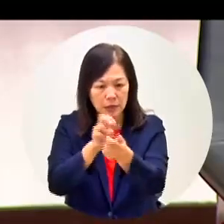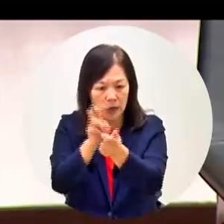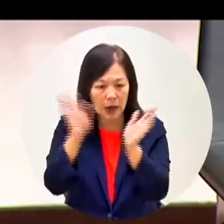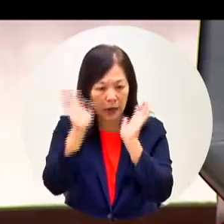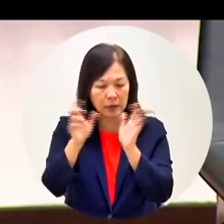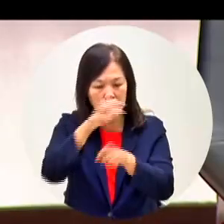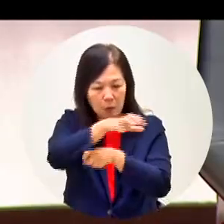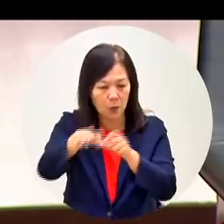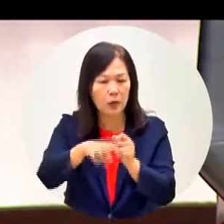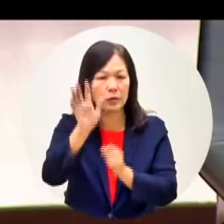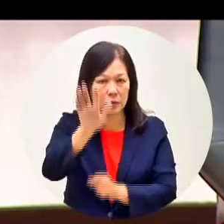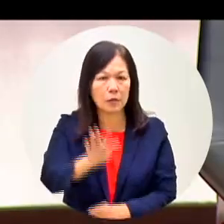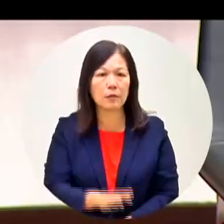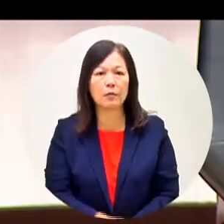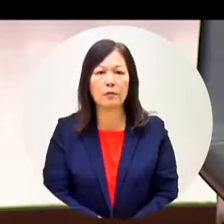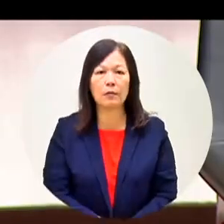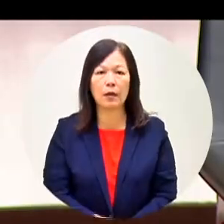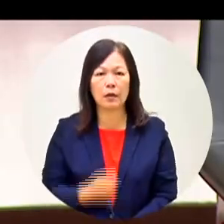所争取的。